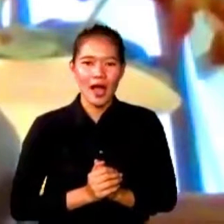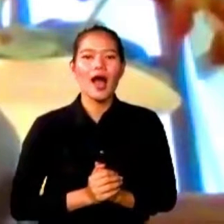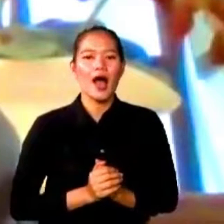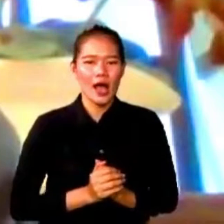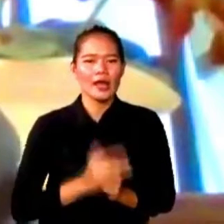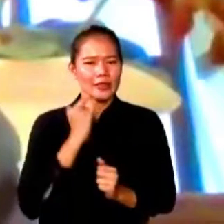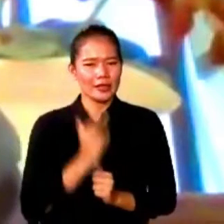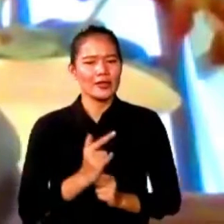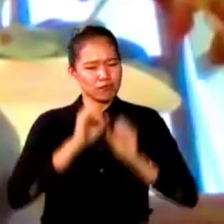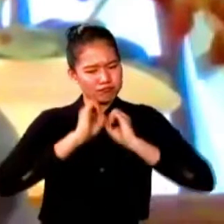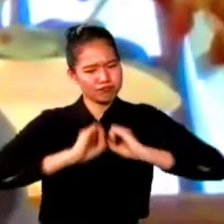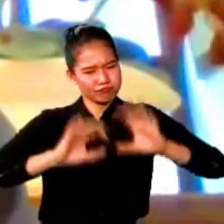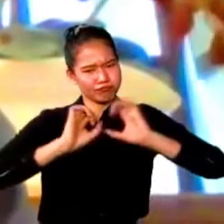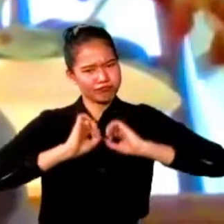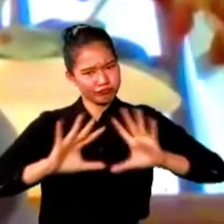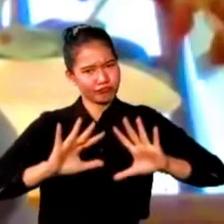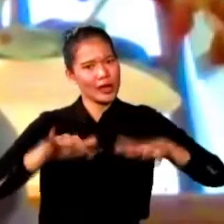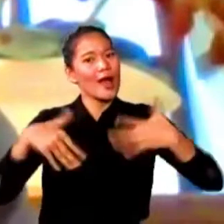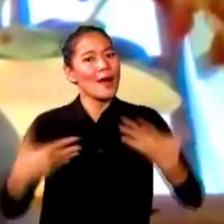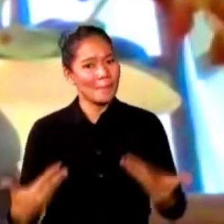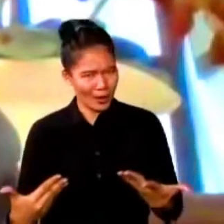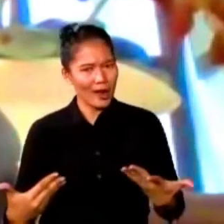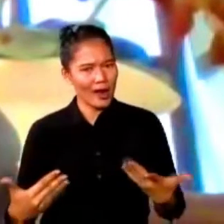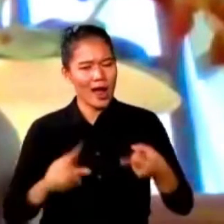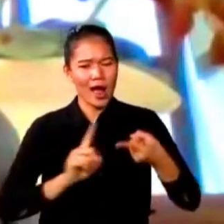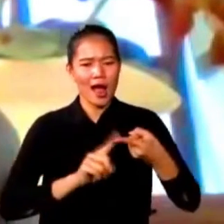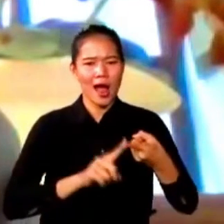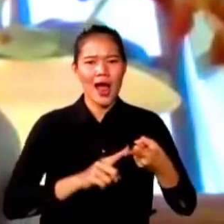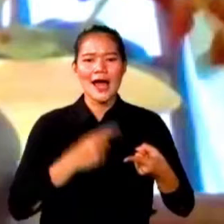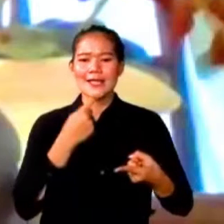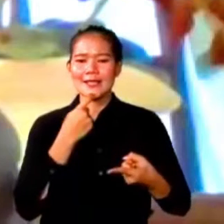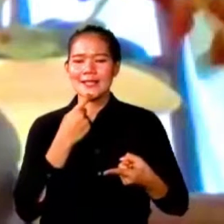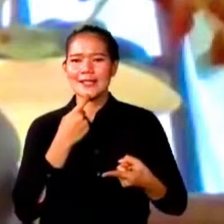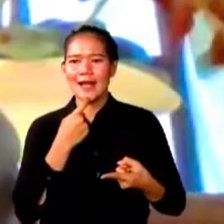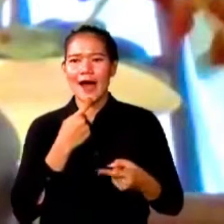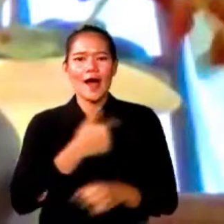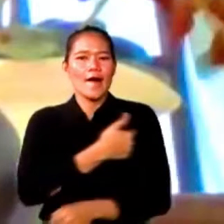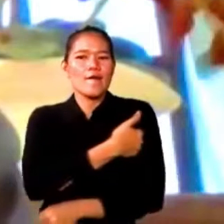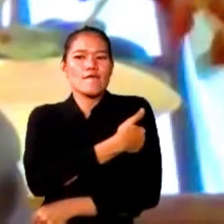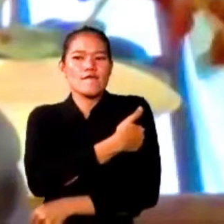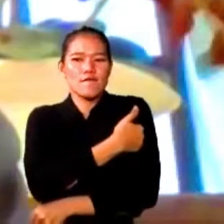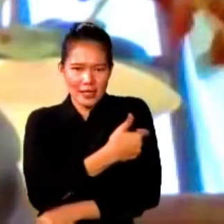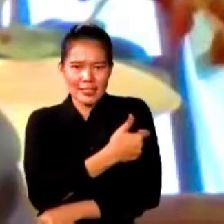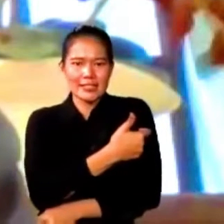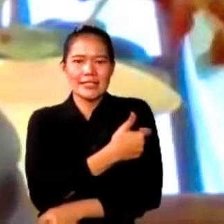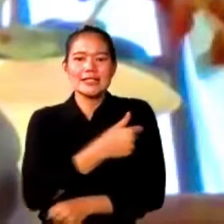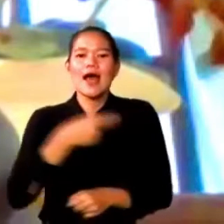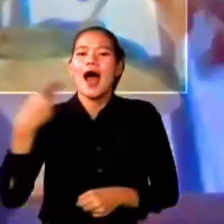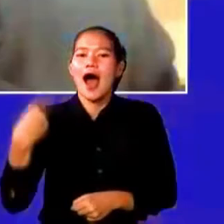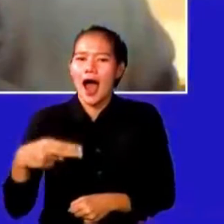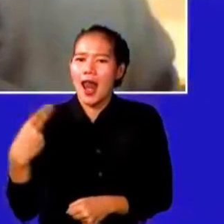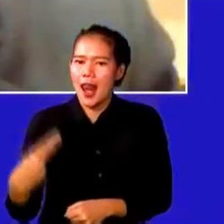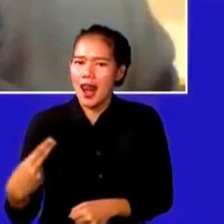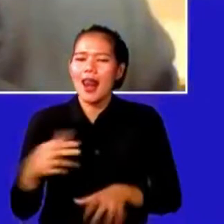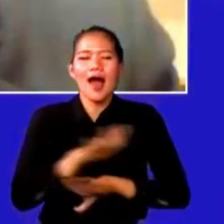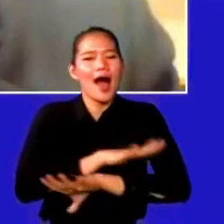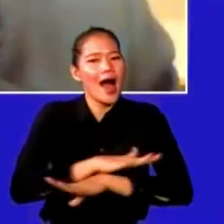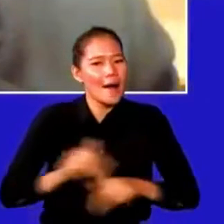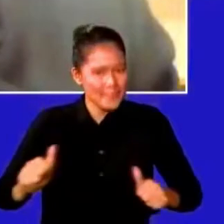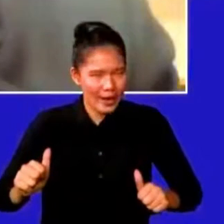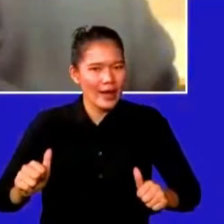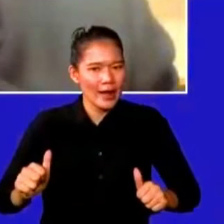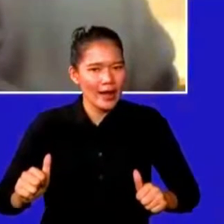diistirahatkan dan salah satu ikhtiarnya adalah perwujudan vaksin yang halal dan aman